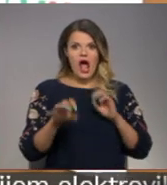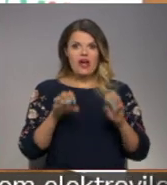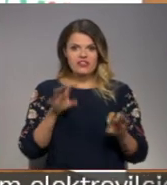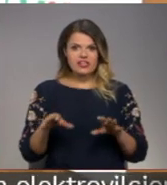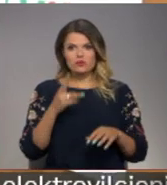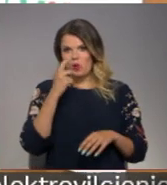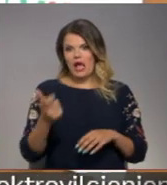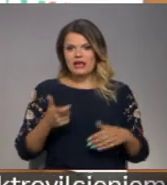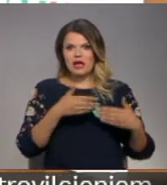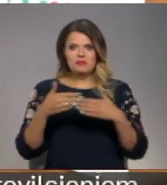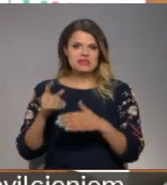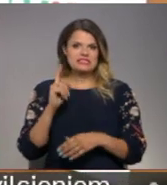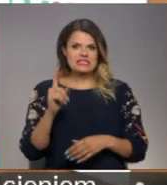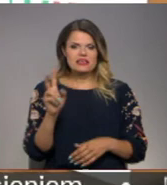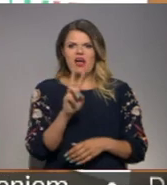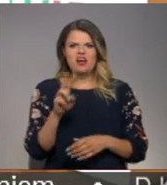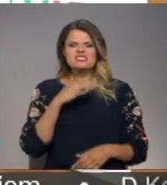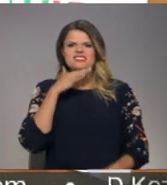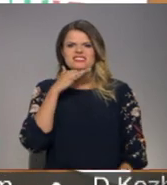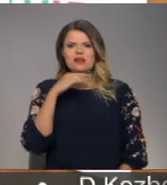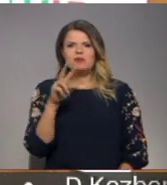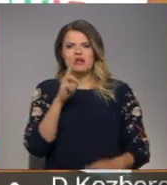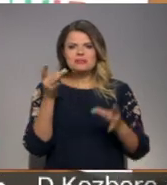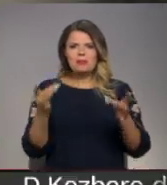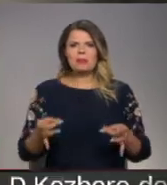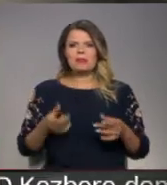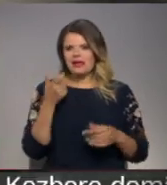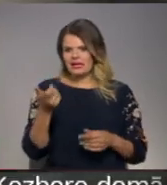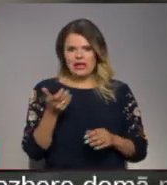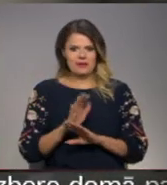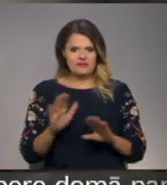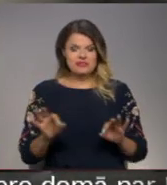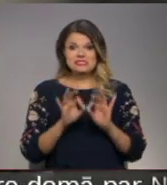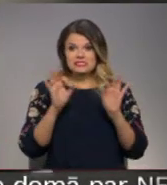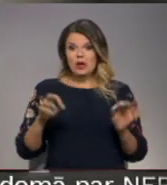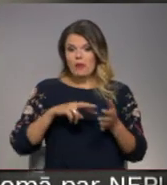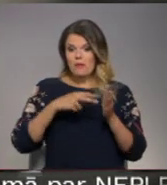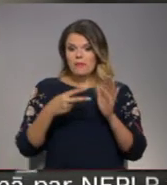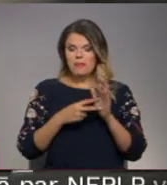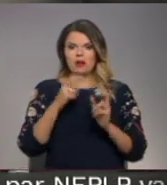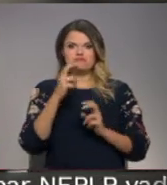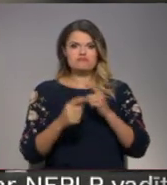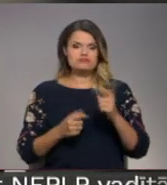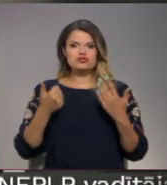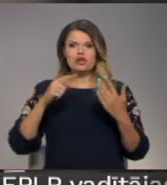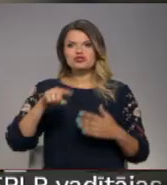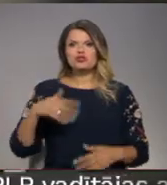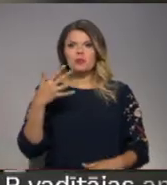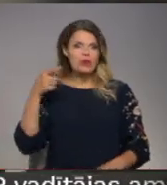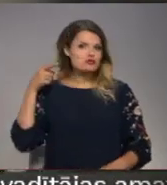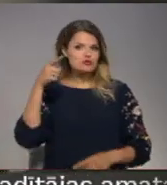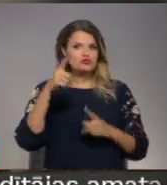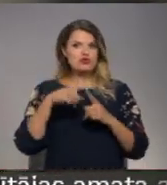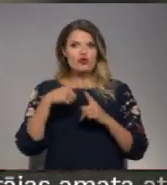atkritumos no riepas aiziet tikai tas, kas ir netīrumi, kas bija aplikuši ap riepu. Sākotnēji plānots pārstrādāt 6,5